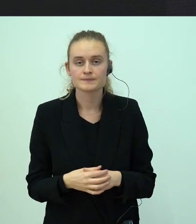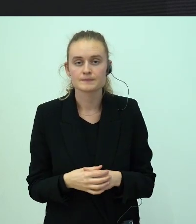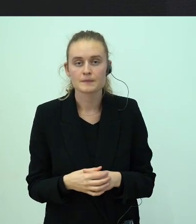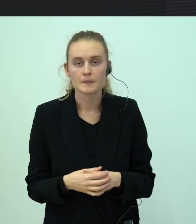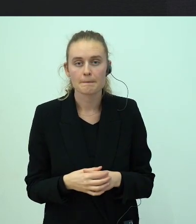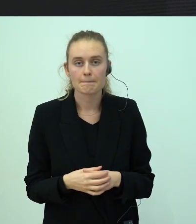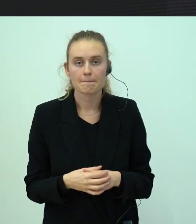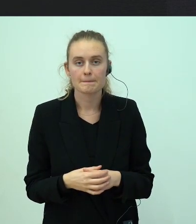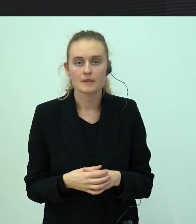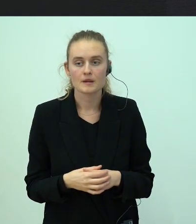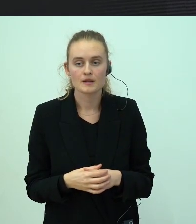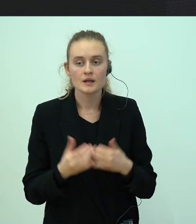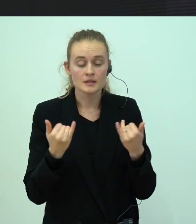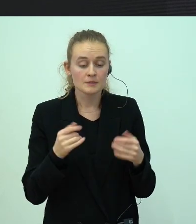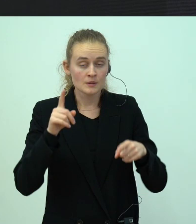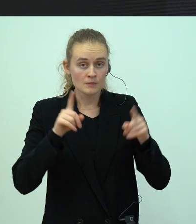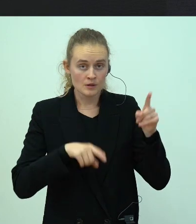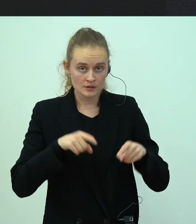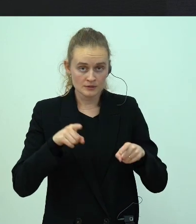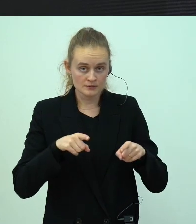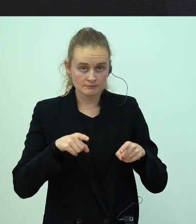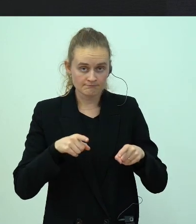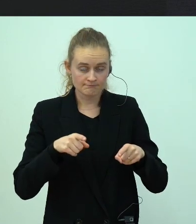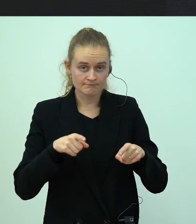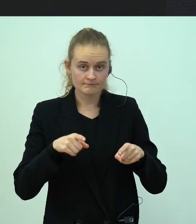Kokios tendencijos mūsų politikoje,